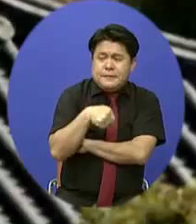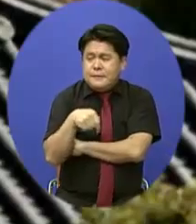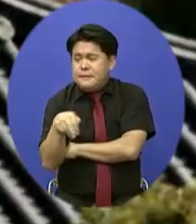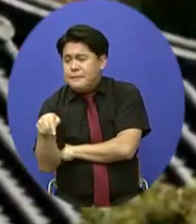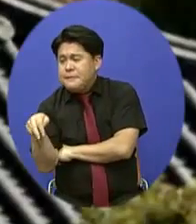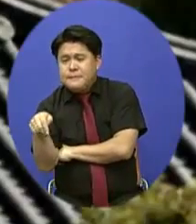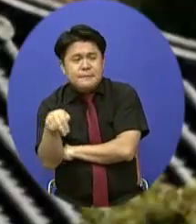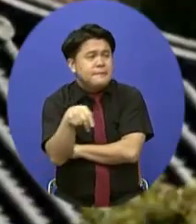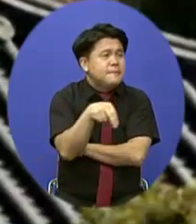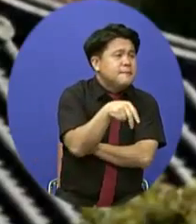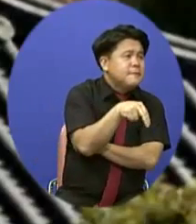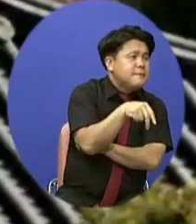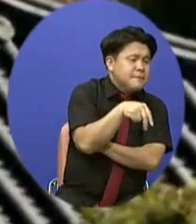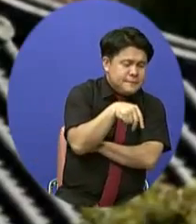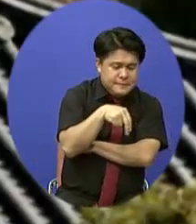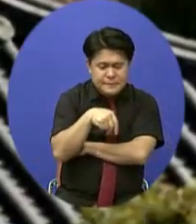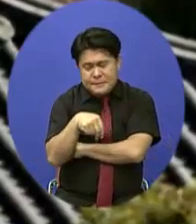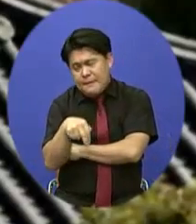헤매도는